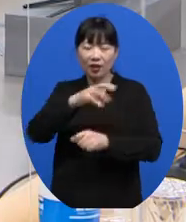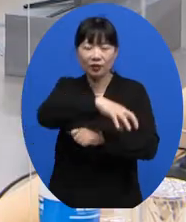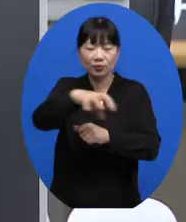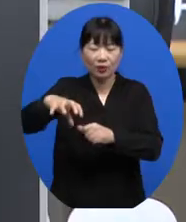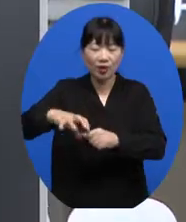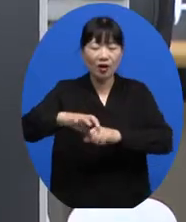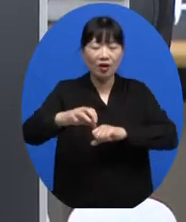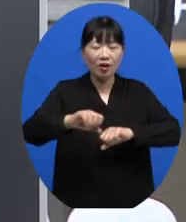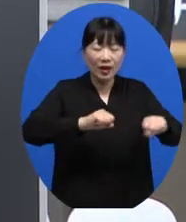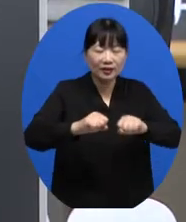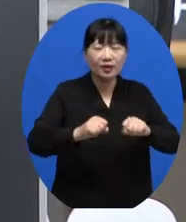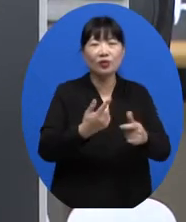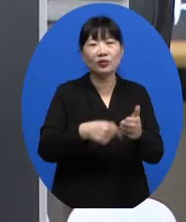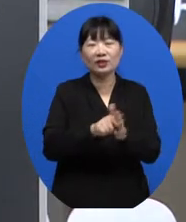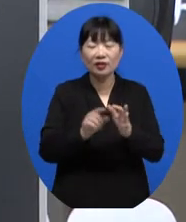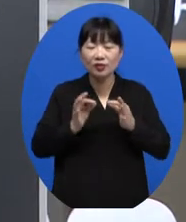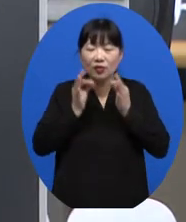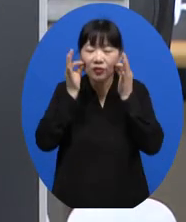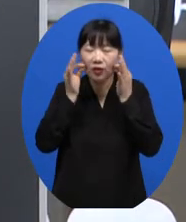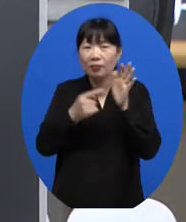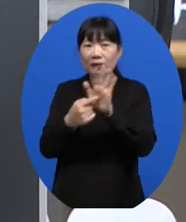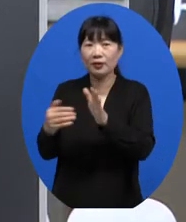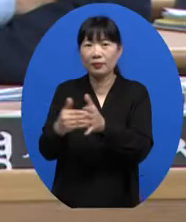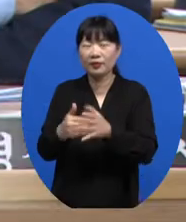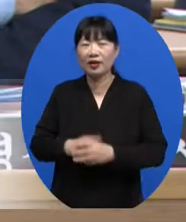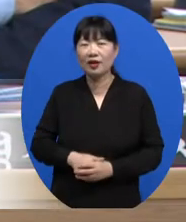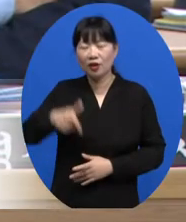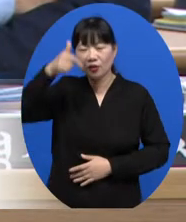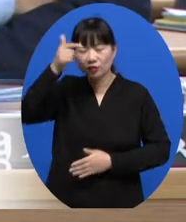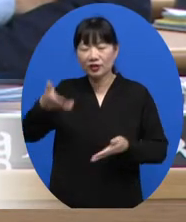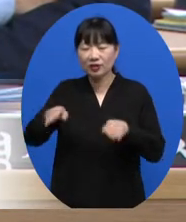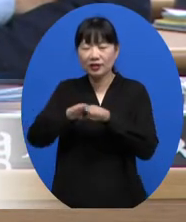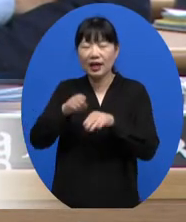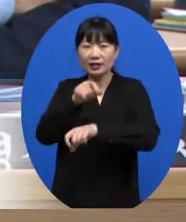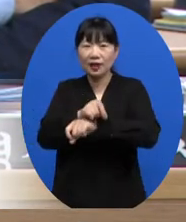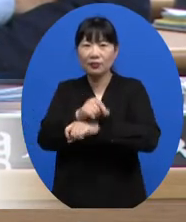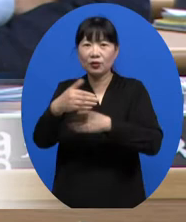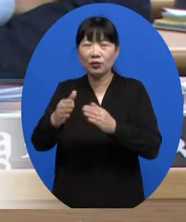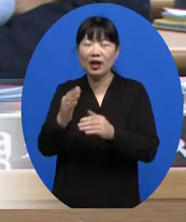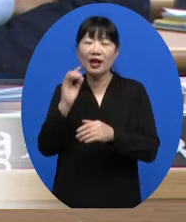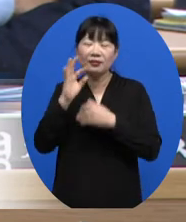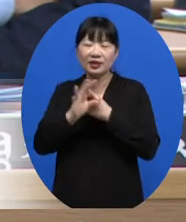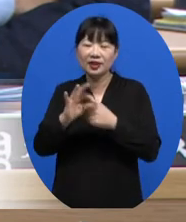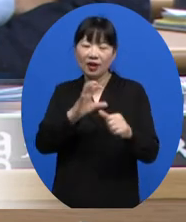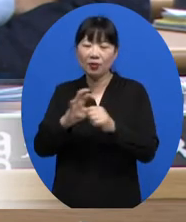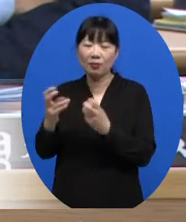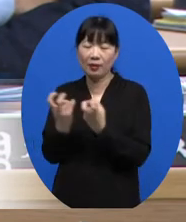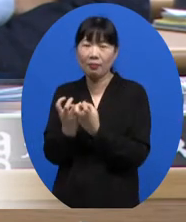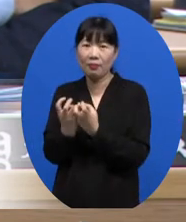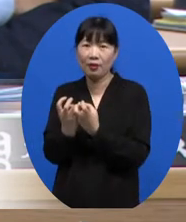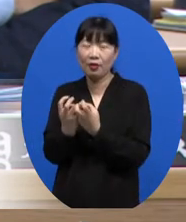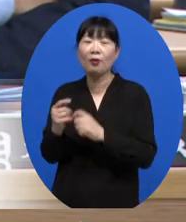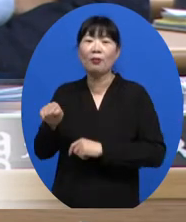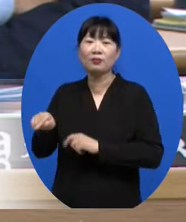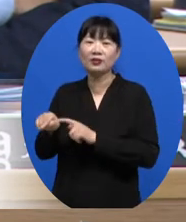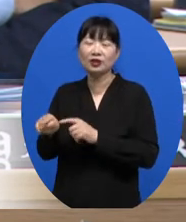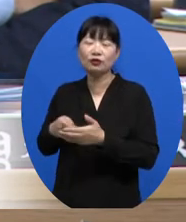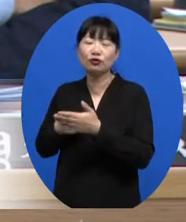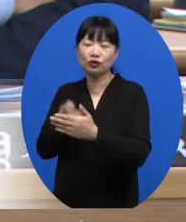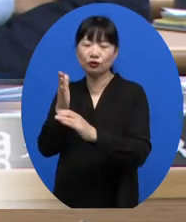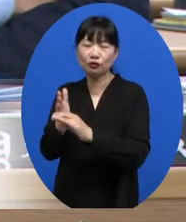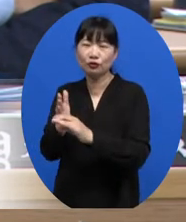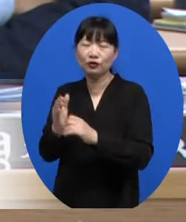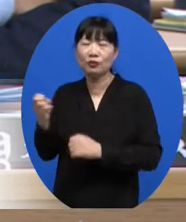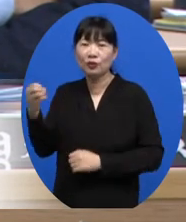위해 최선을 다할 것임을 밝혔습니다. 구청사 사무공간 임시활용의 방안을 지금도 추진하고